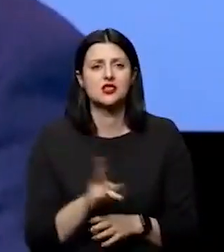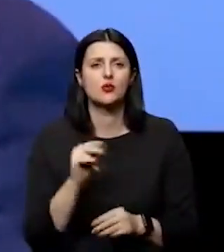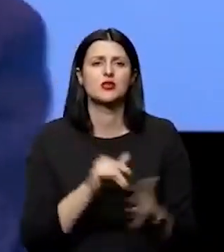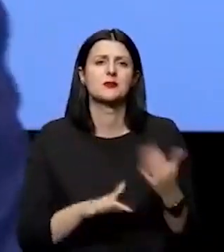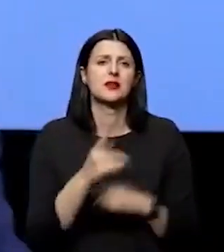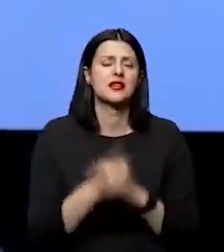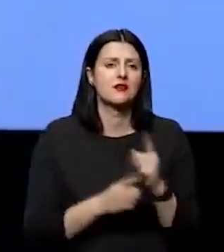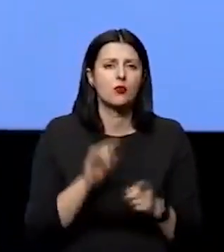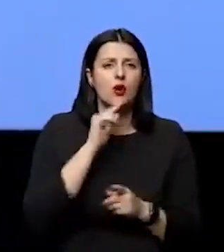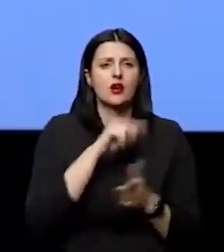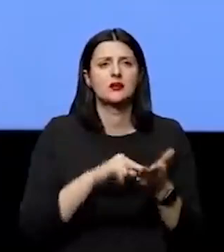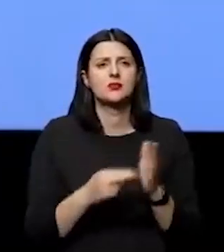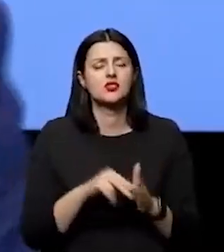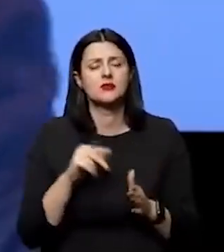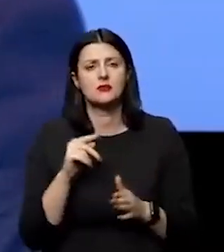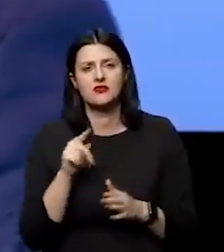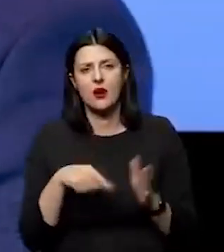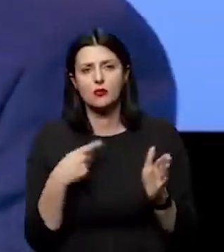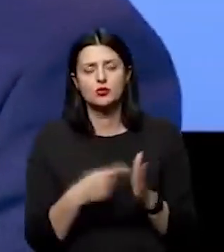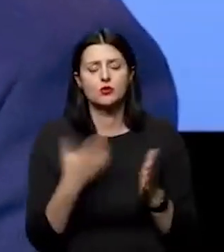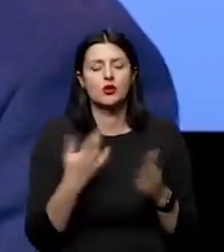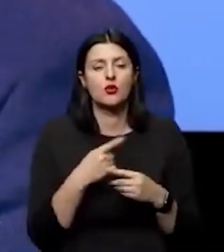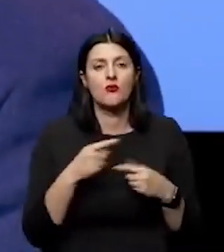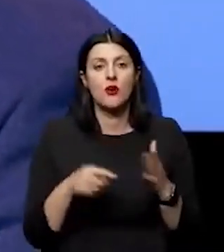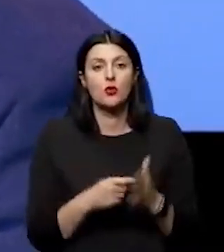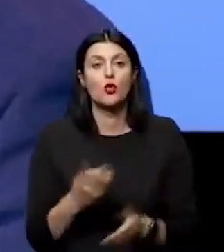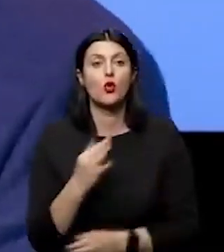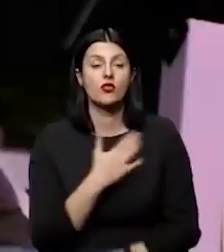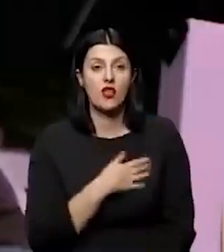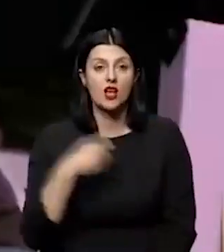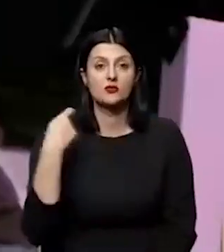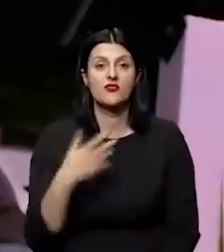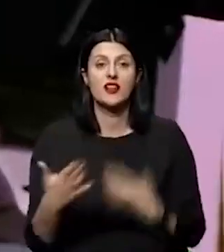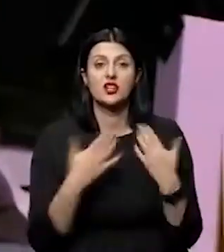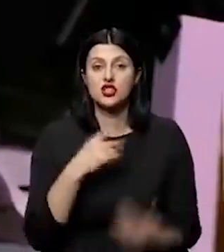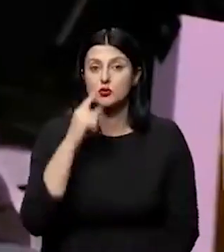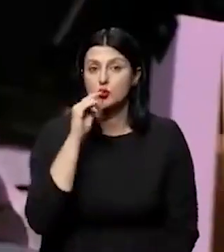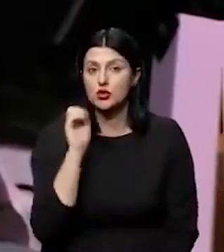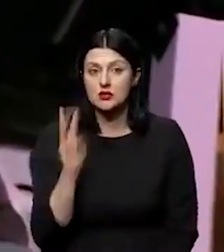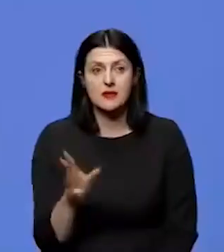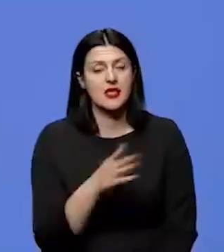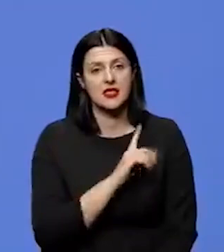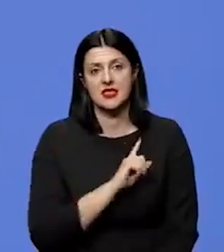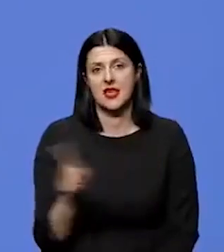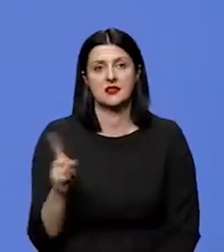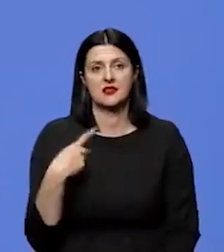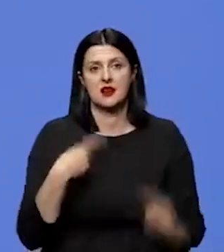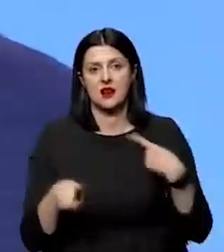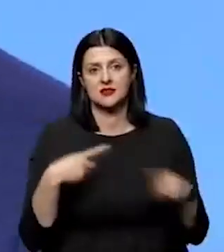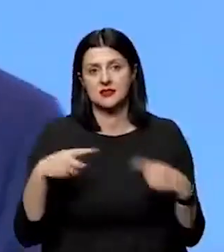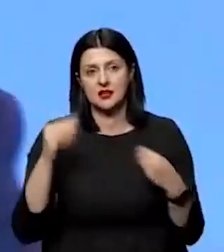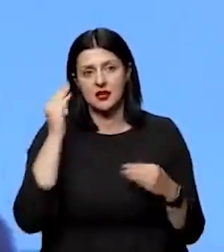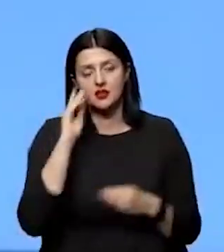реформе, по экономическим вопросам, по какому-то вопросу, но наш президент в отношении с Путиным нет разногласий. Чтобы